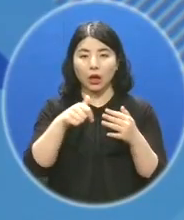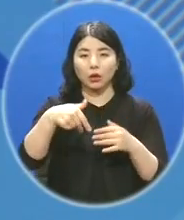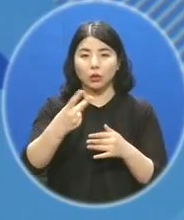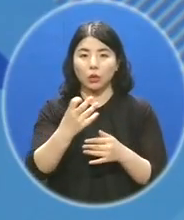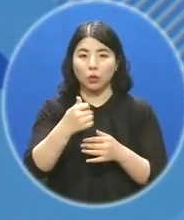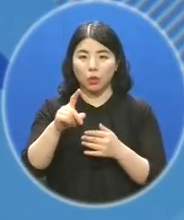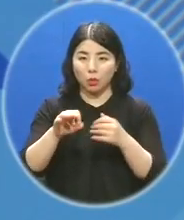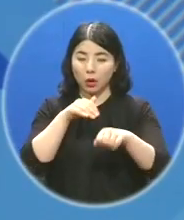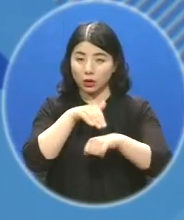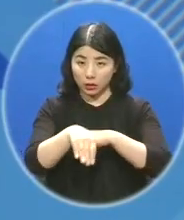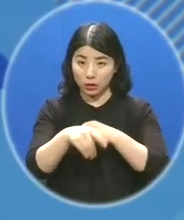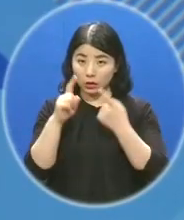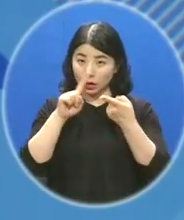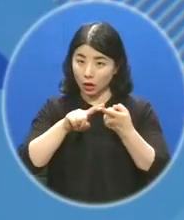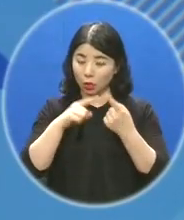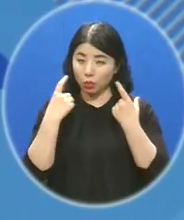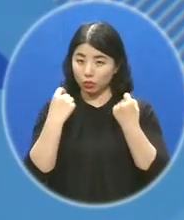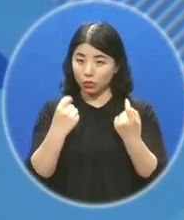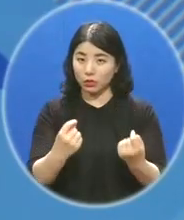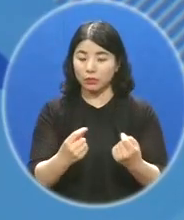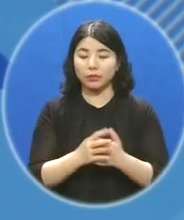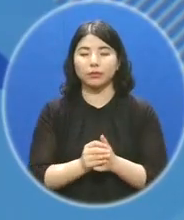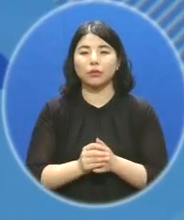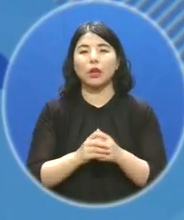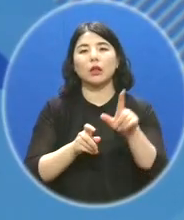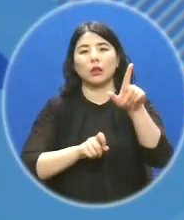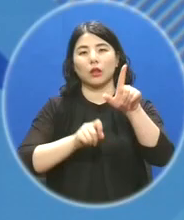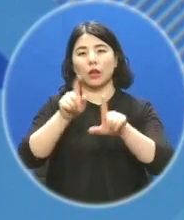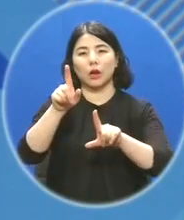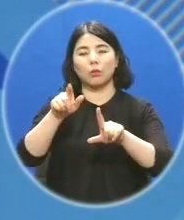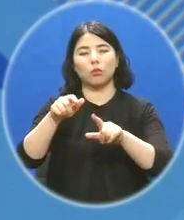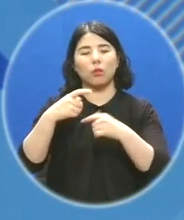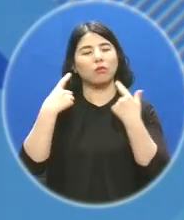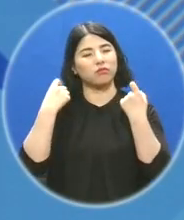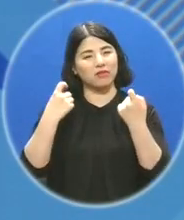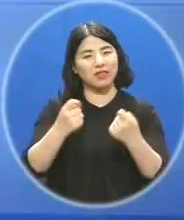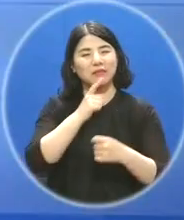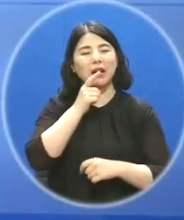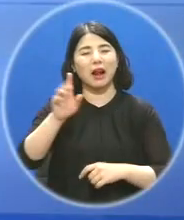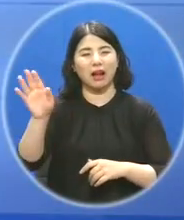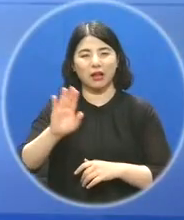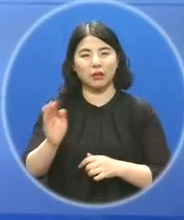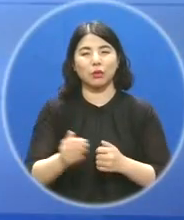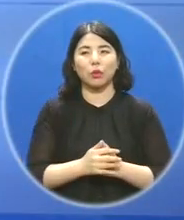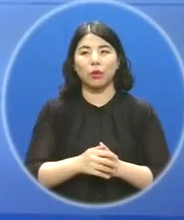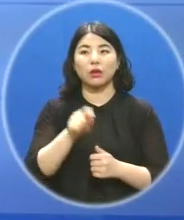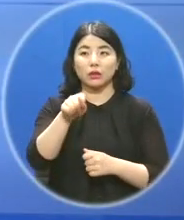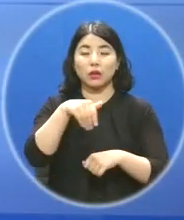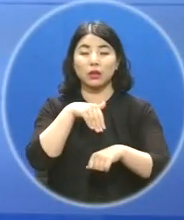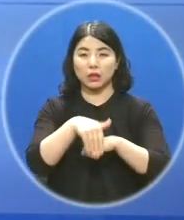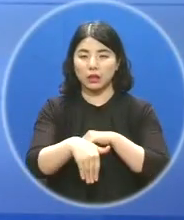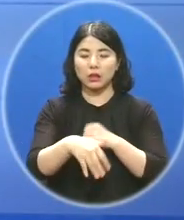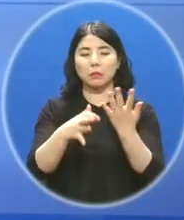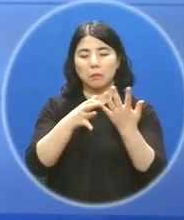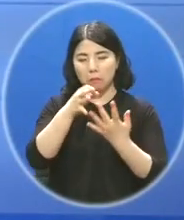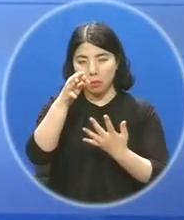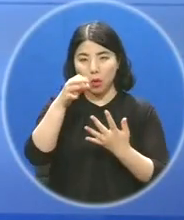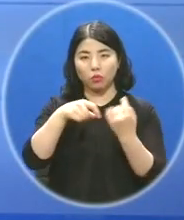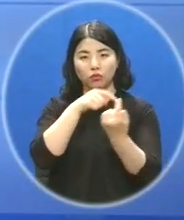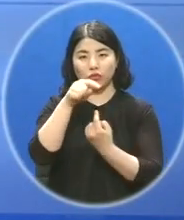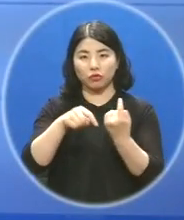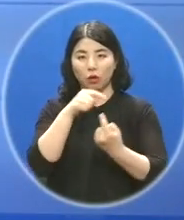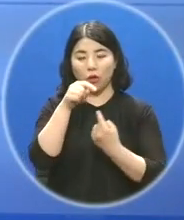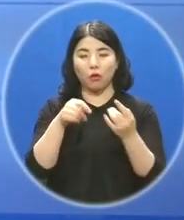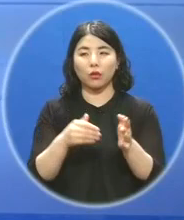선출 방식을 계속 고수해 왔던 건가요? 네, 그 대체적으로 뭐 고수라고 하긴 그렇고요. 그런 한 방법을 좀 채택해서 네. 운용한